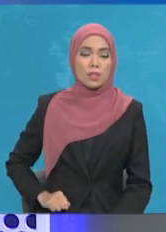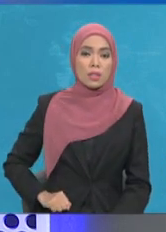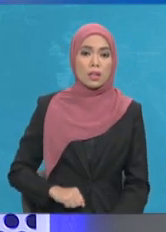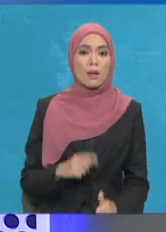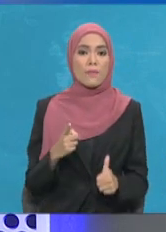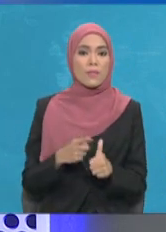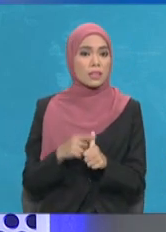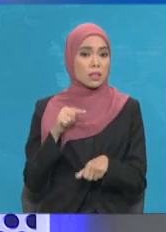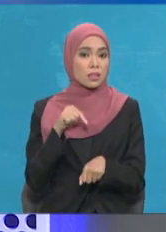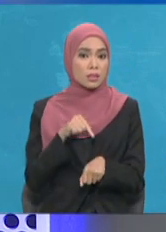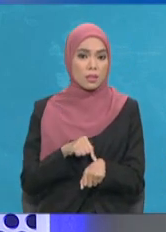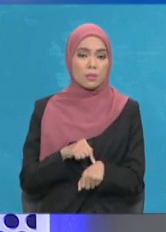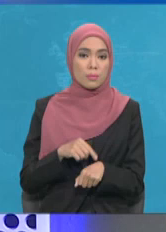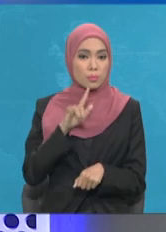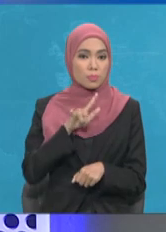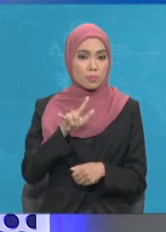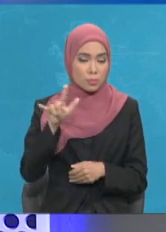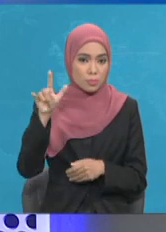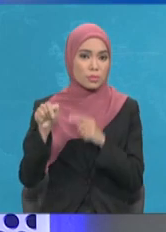ke negara berkenaan